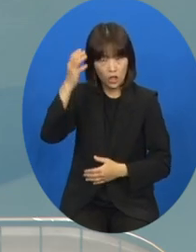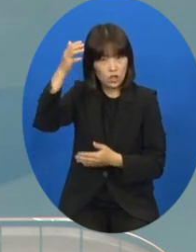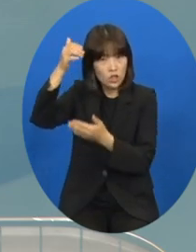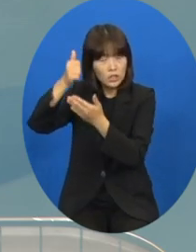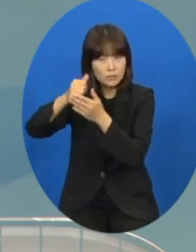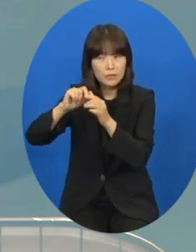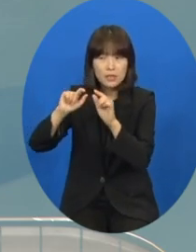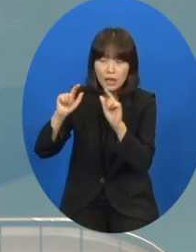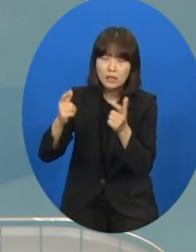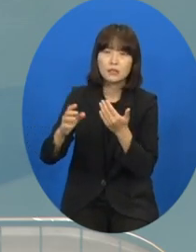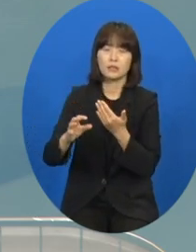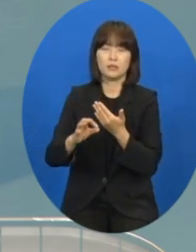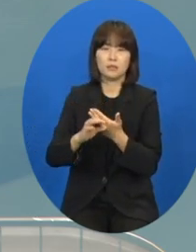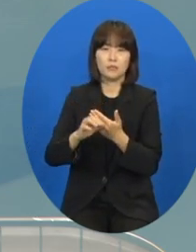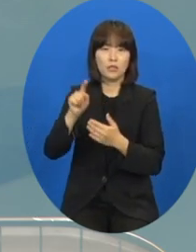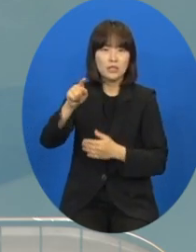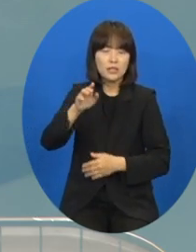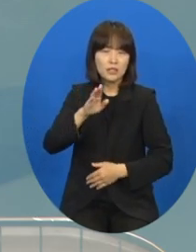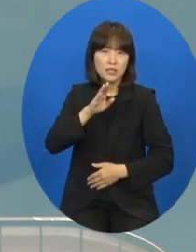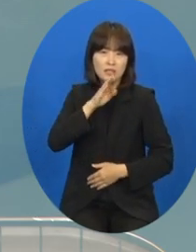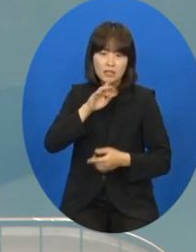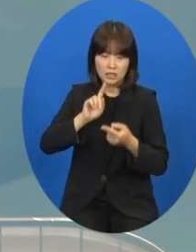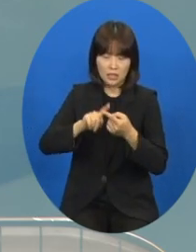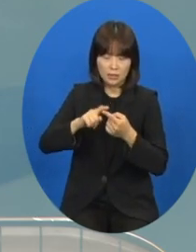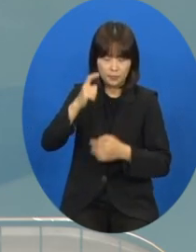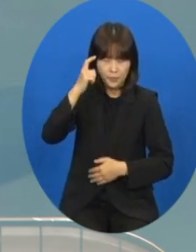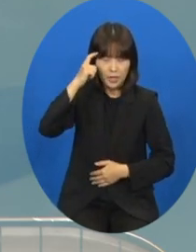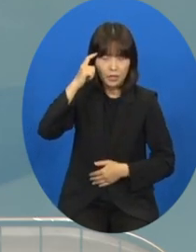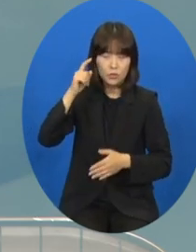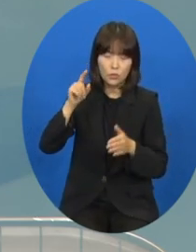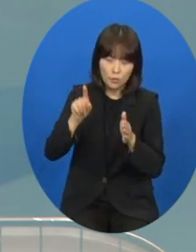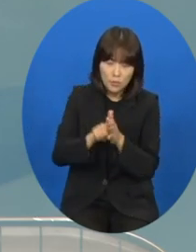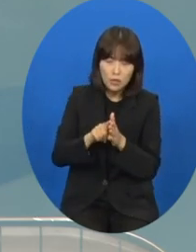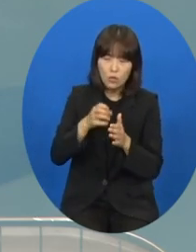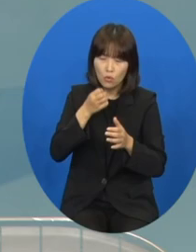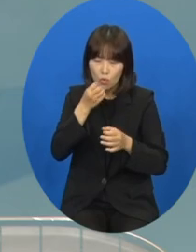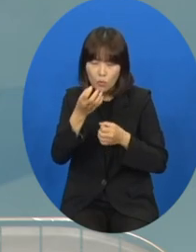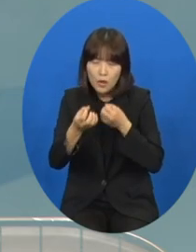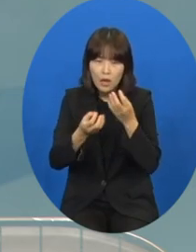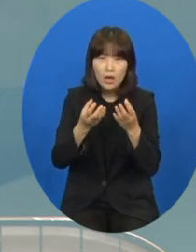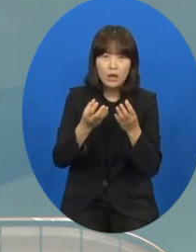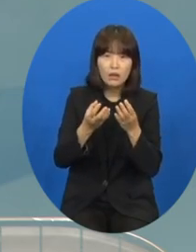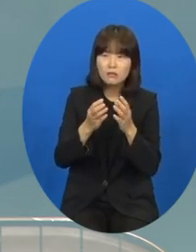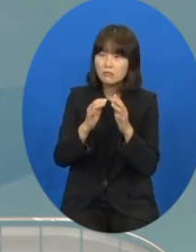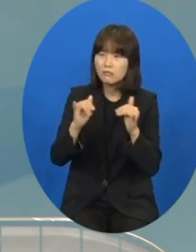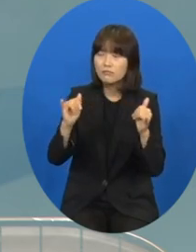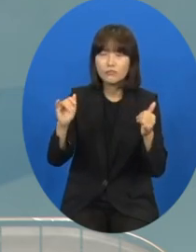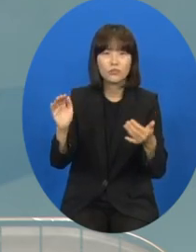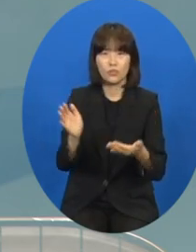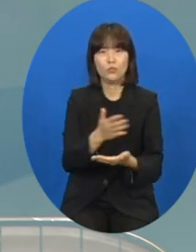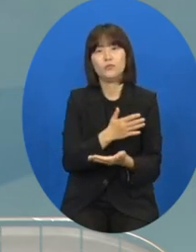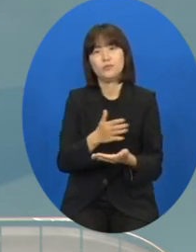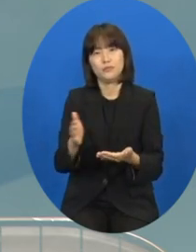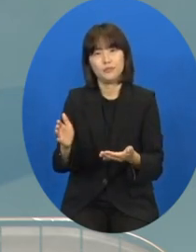아니시고는 이 사실을 깨닫게 하시고 믿게 하시고 고백하게 하실 사람이 없습니다.